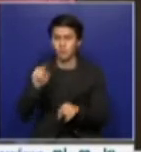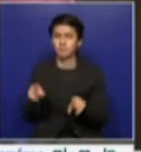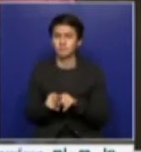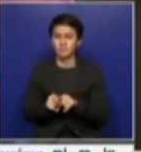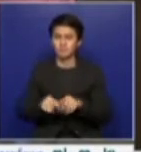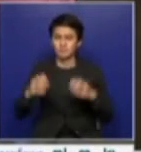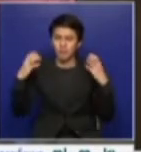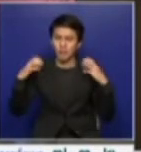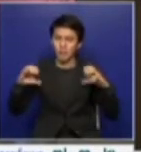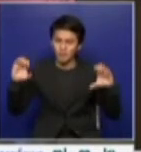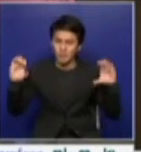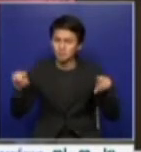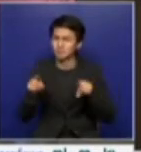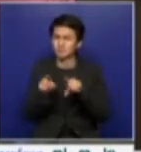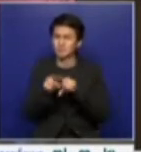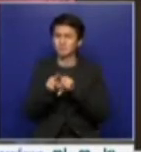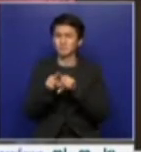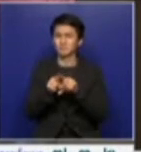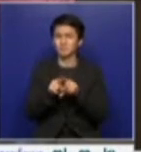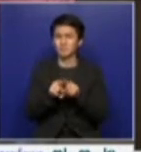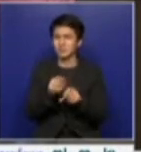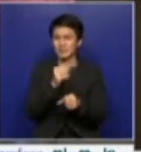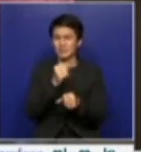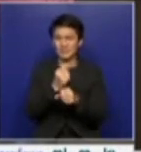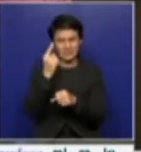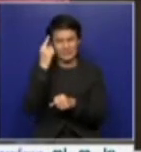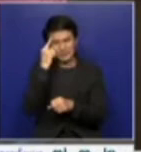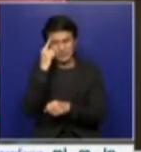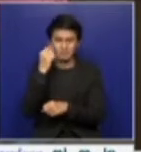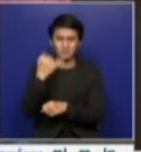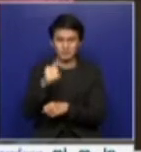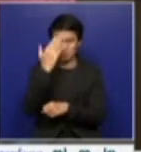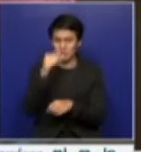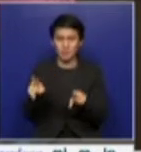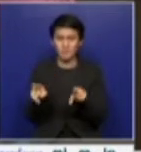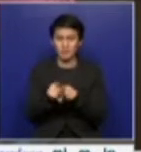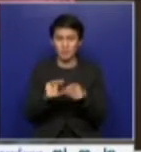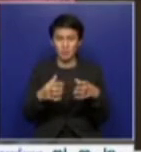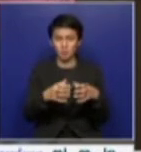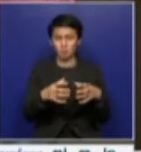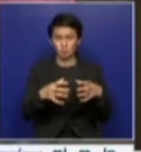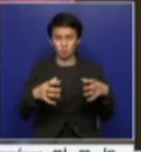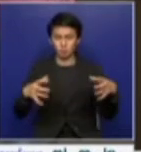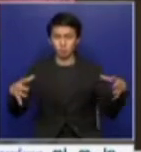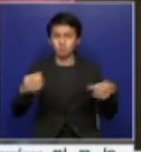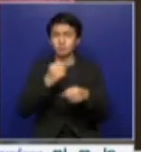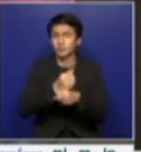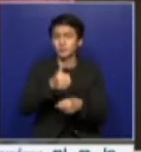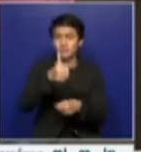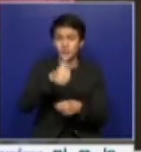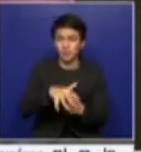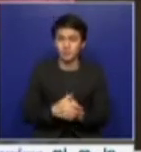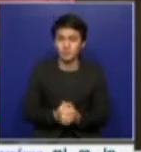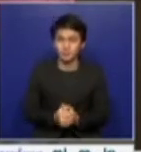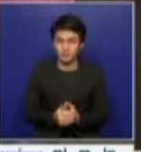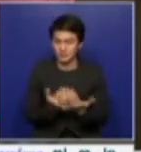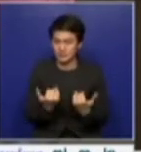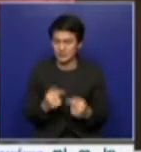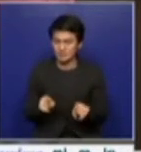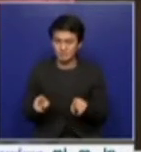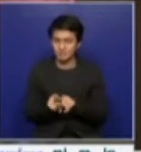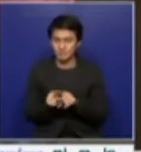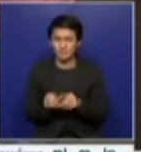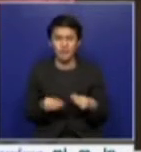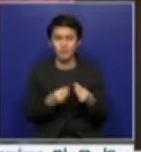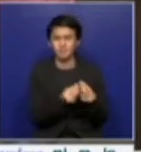พระพรหมผู้ชมนั้นไม่สามารถรวมตัวกันได้หรือจุดไฟติดได้จึงไม่ให้ราคากับ